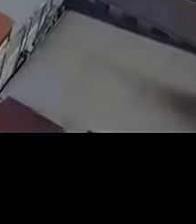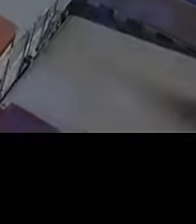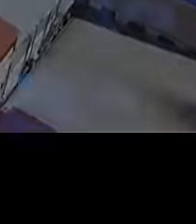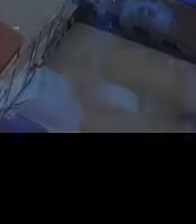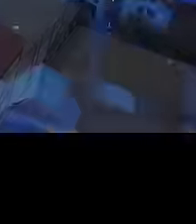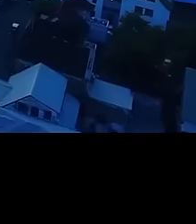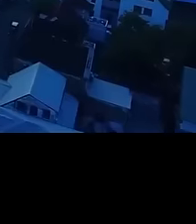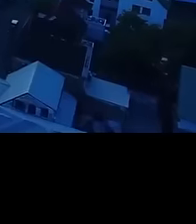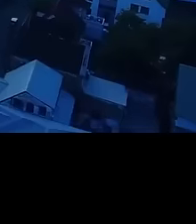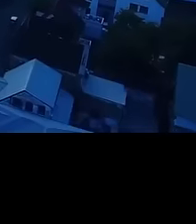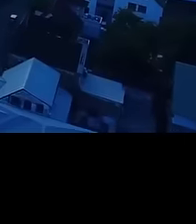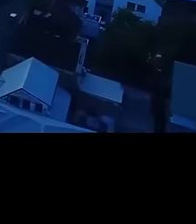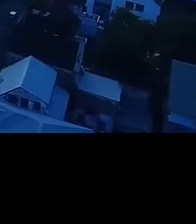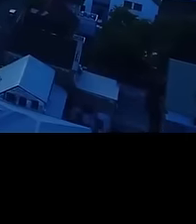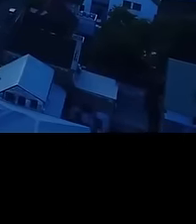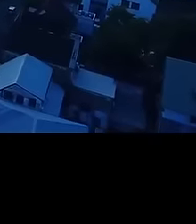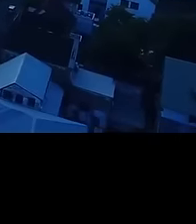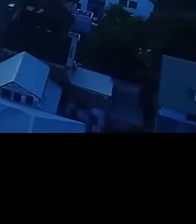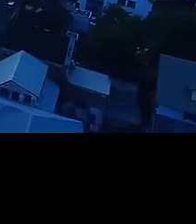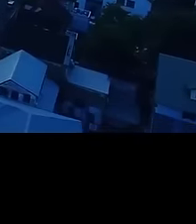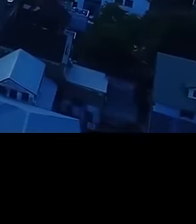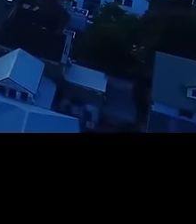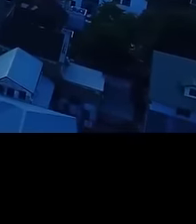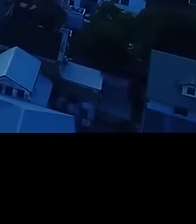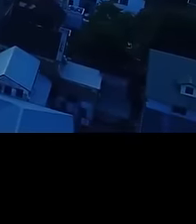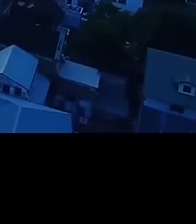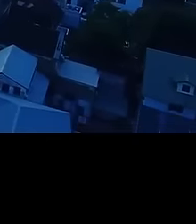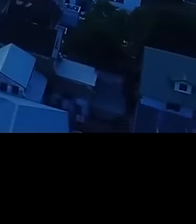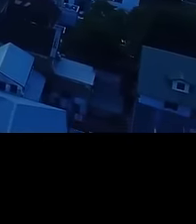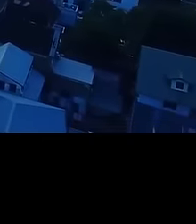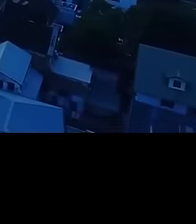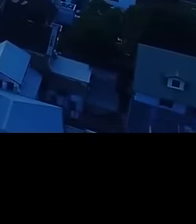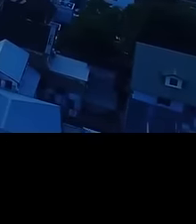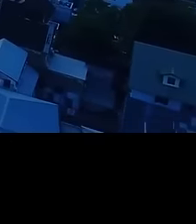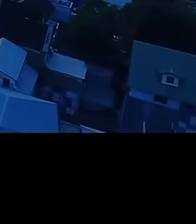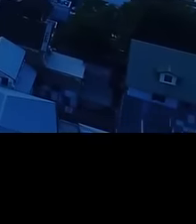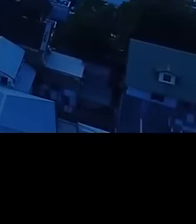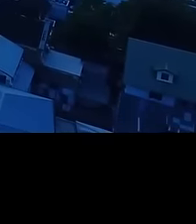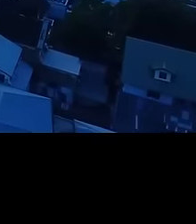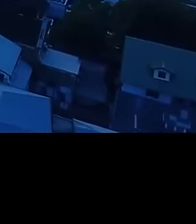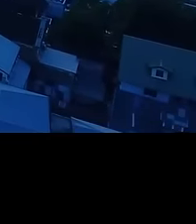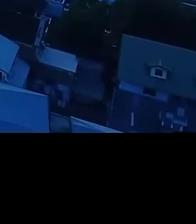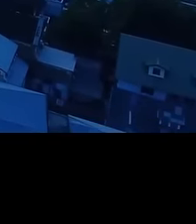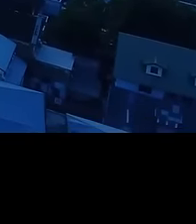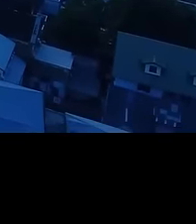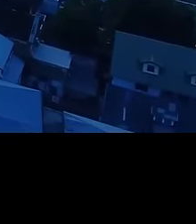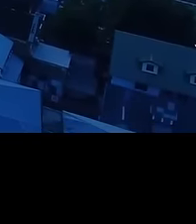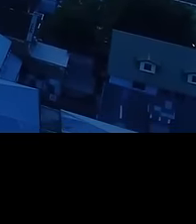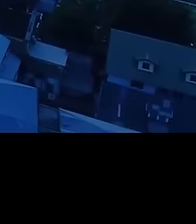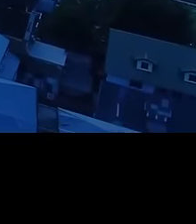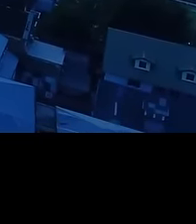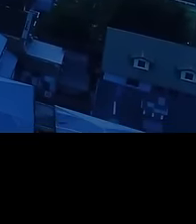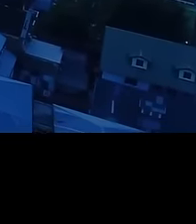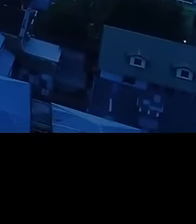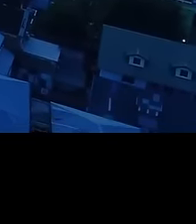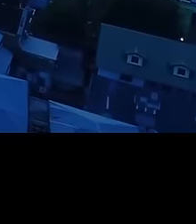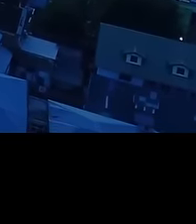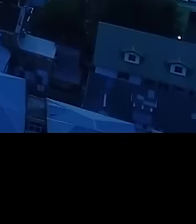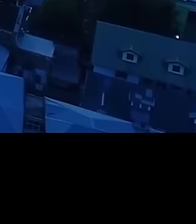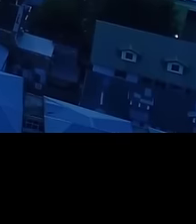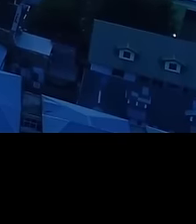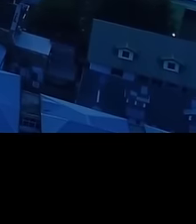Suriname. Van crisisbeheersing naar stabilisatie, groei en duurzame ontwikkeling